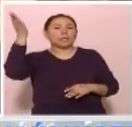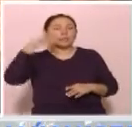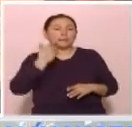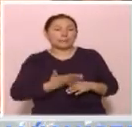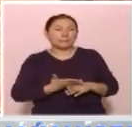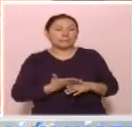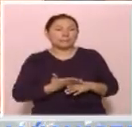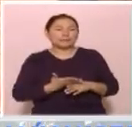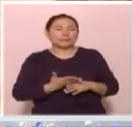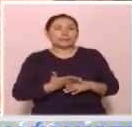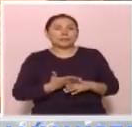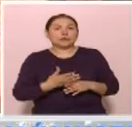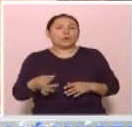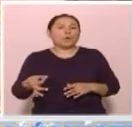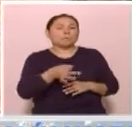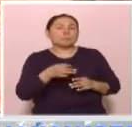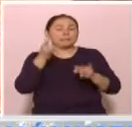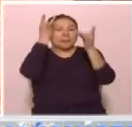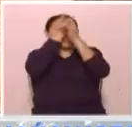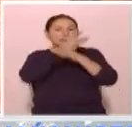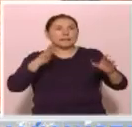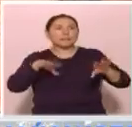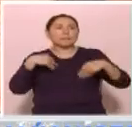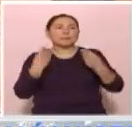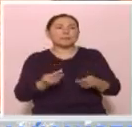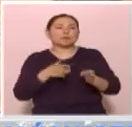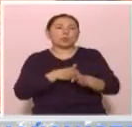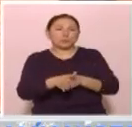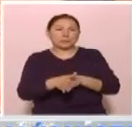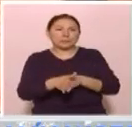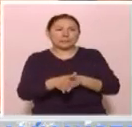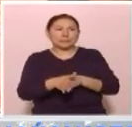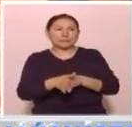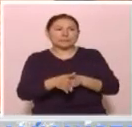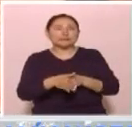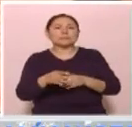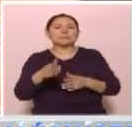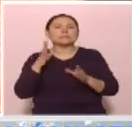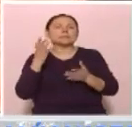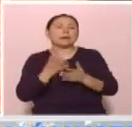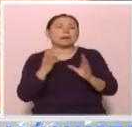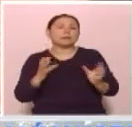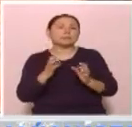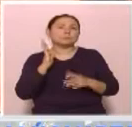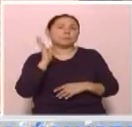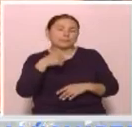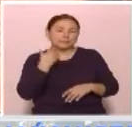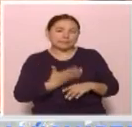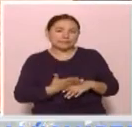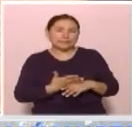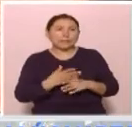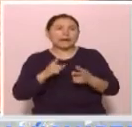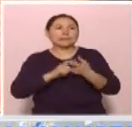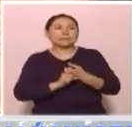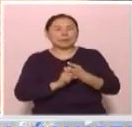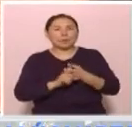бұл жобаның жұмысы облыстың мәдениет мекемелерінде толықтай жүзеге асатын болады. Сонымен қатар